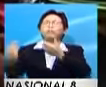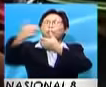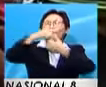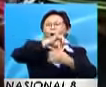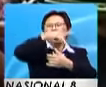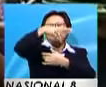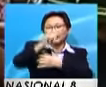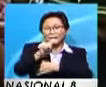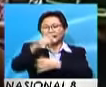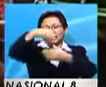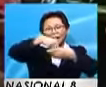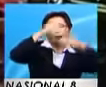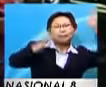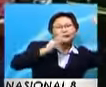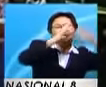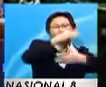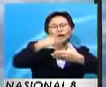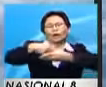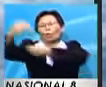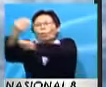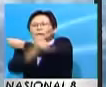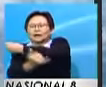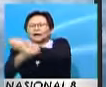di dalam dan luar negara